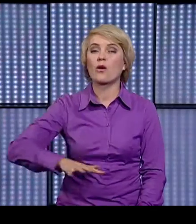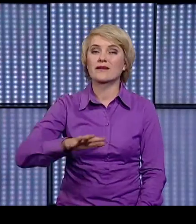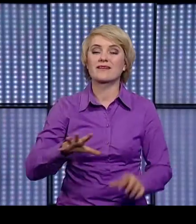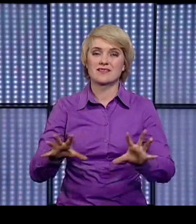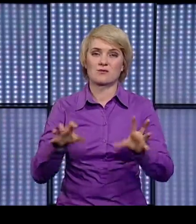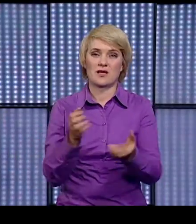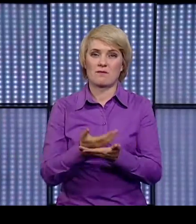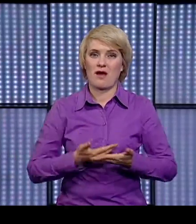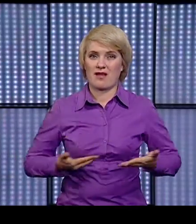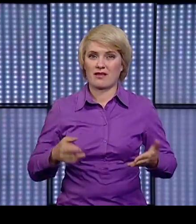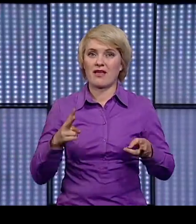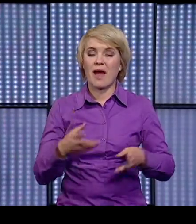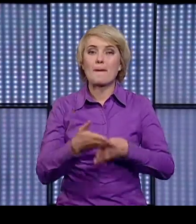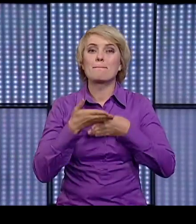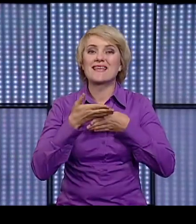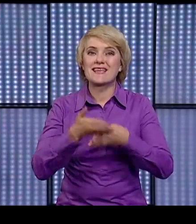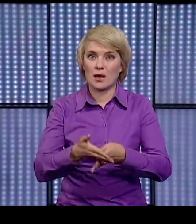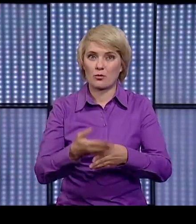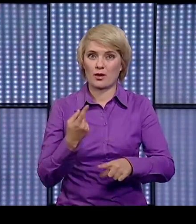нас, як підтримує, знаєте, це